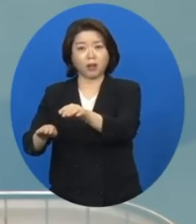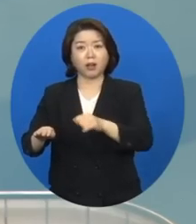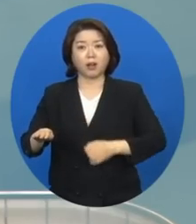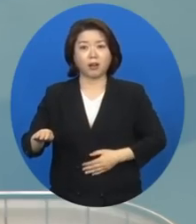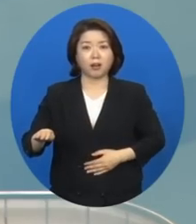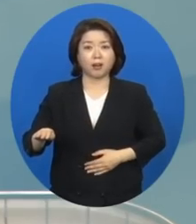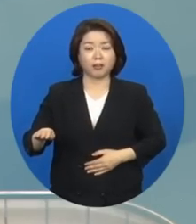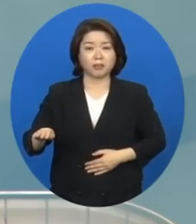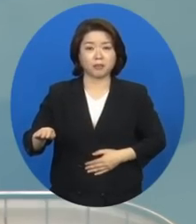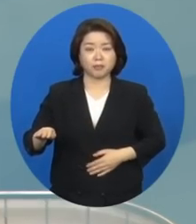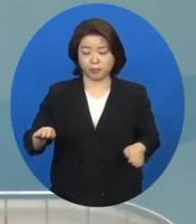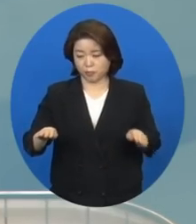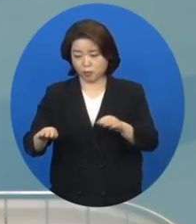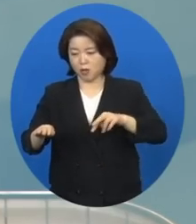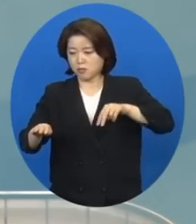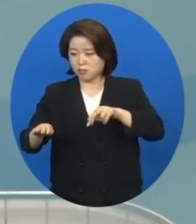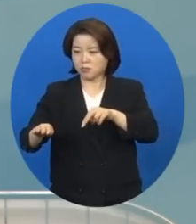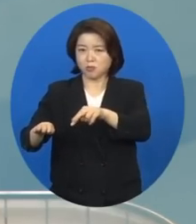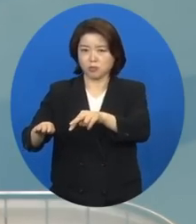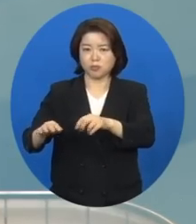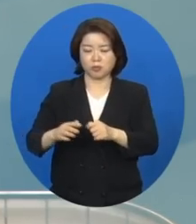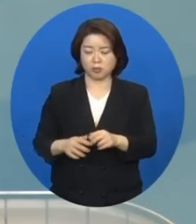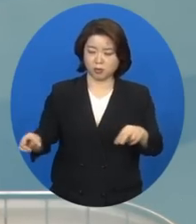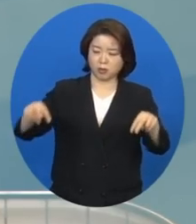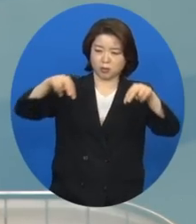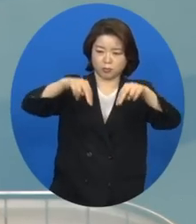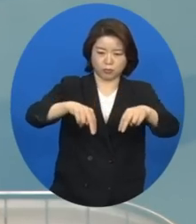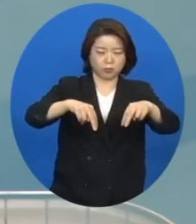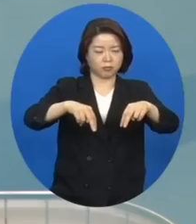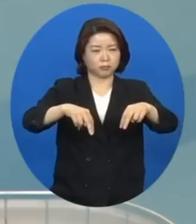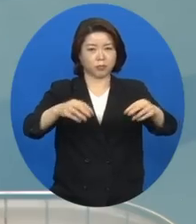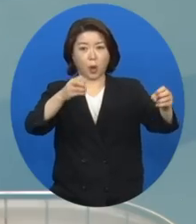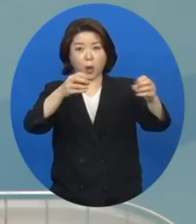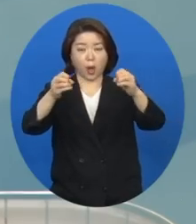그분이 제 차 쪽으로 걸어오시더라고요. 저도 나가가지고 이야기했더니